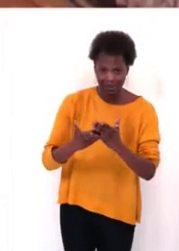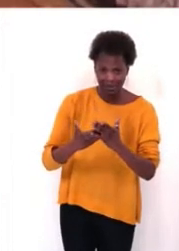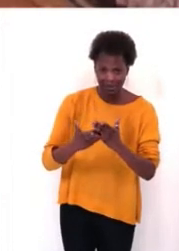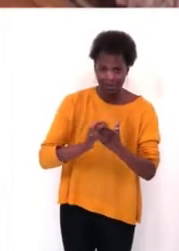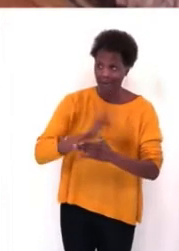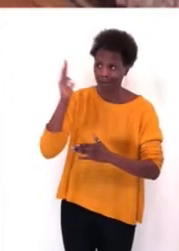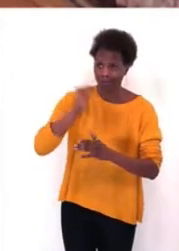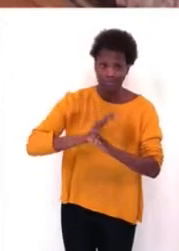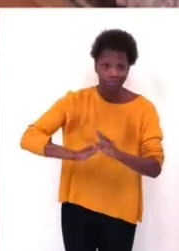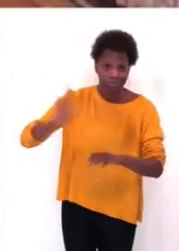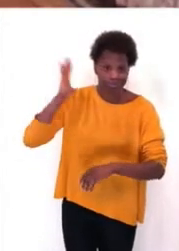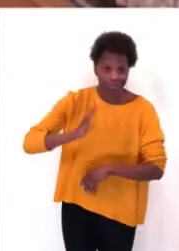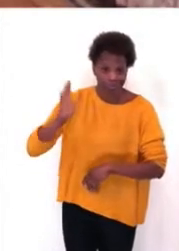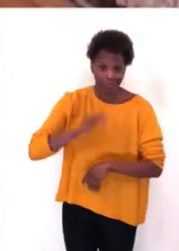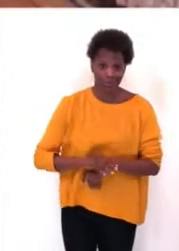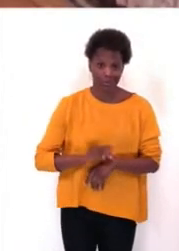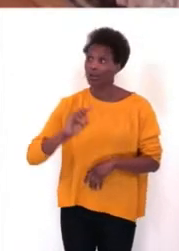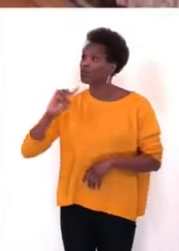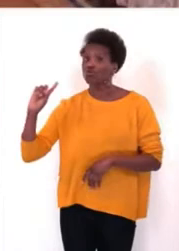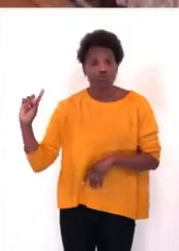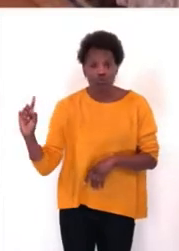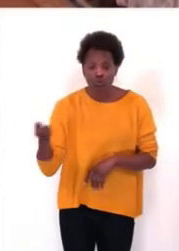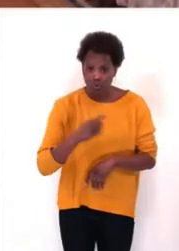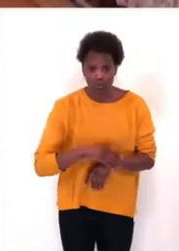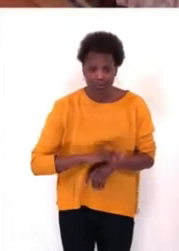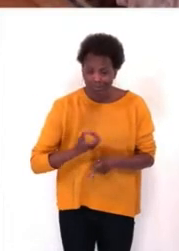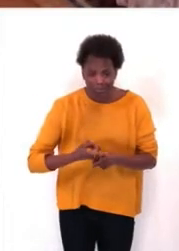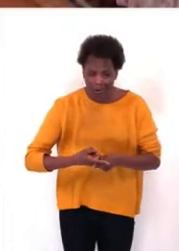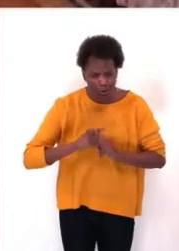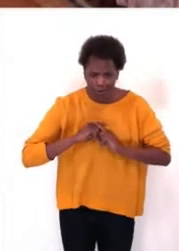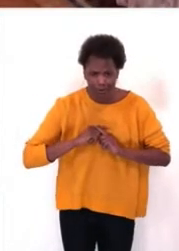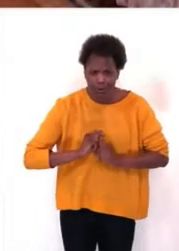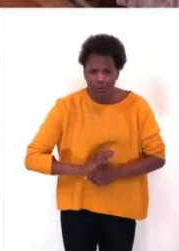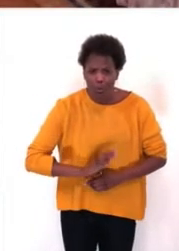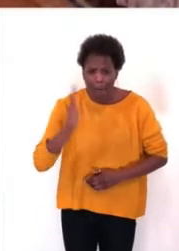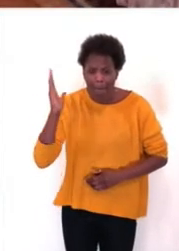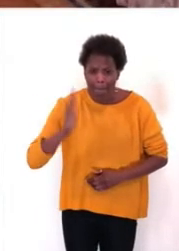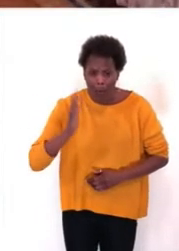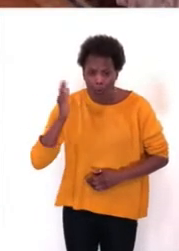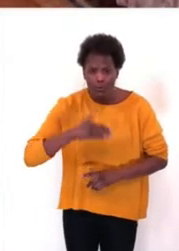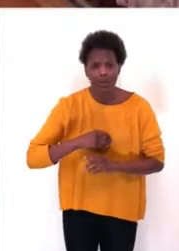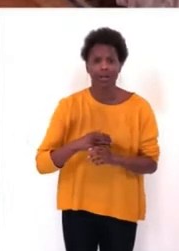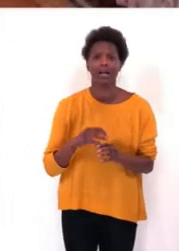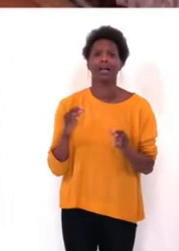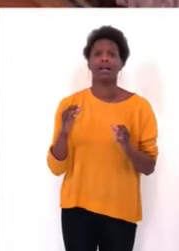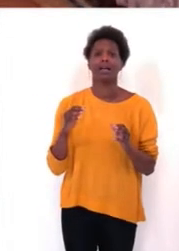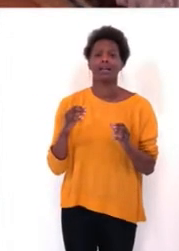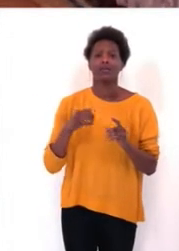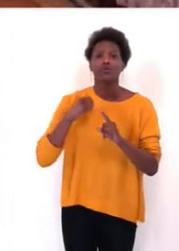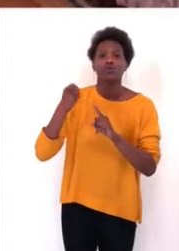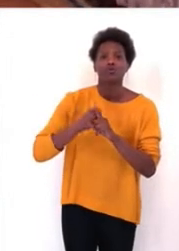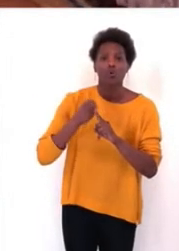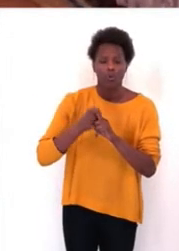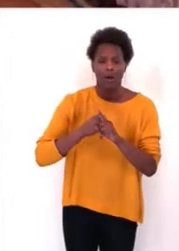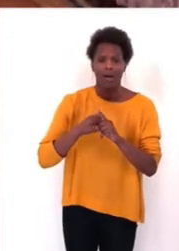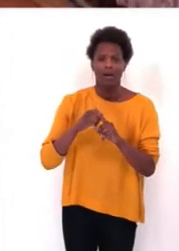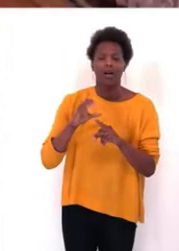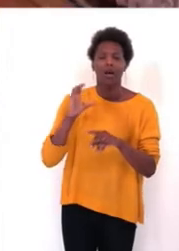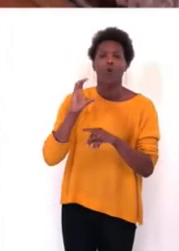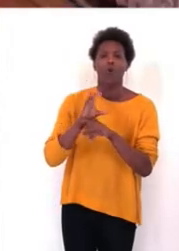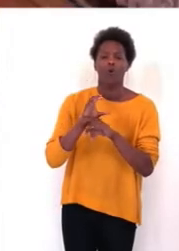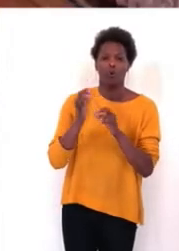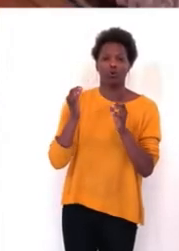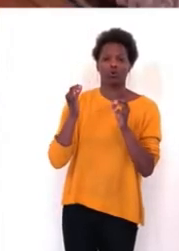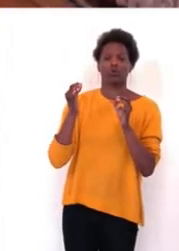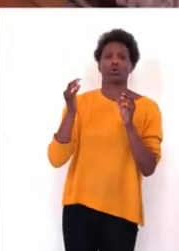d'arrière-garde, que tout le monde est absolument convaincu de la nécessité et de l'urgence climatique. Et d'ailleurs, un